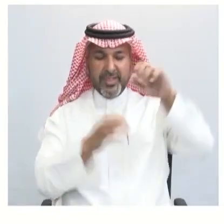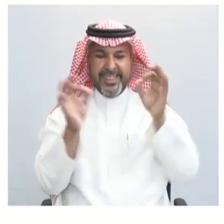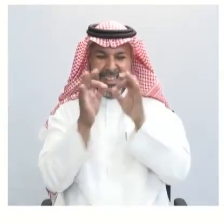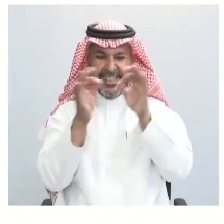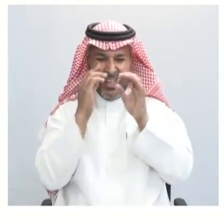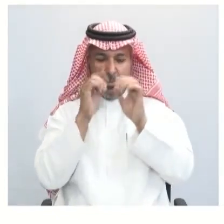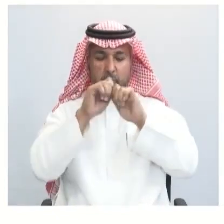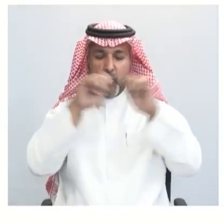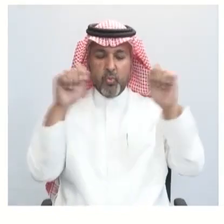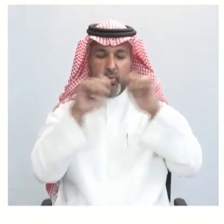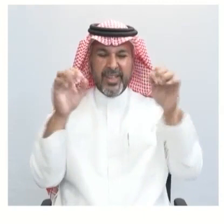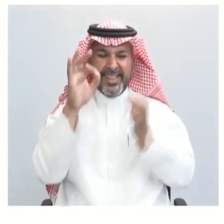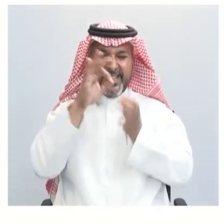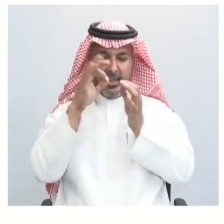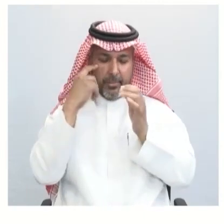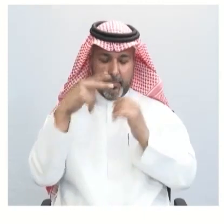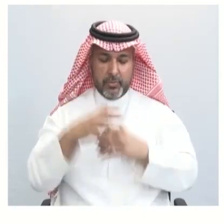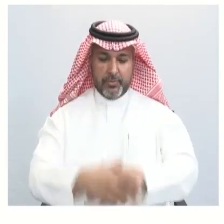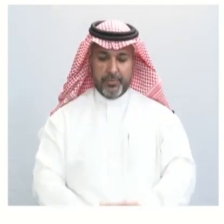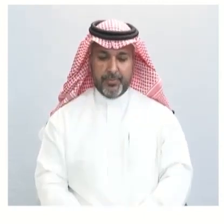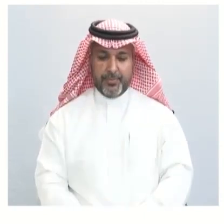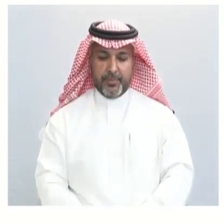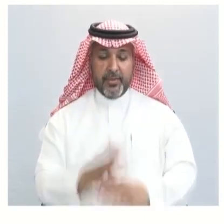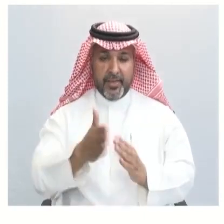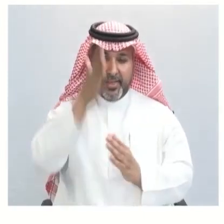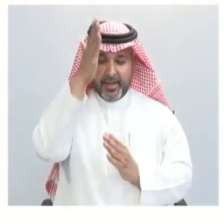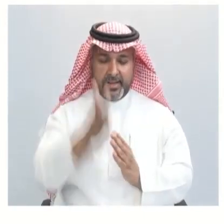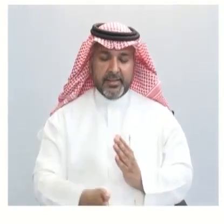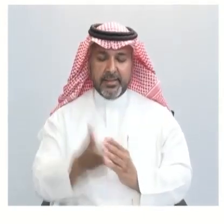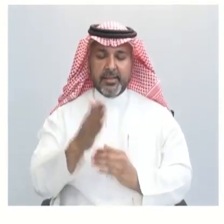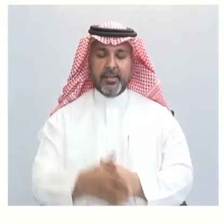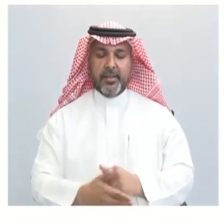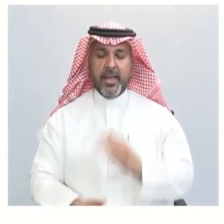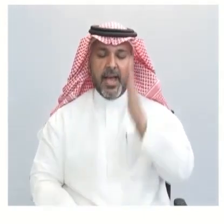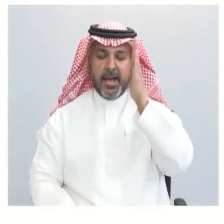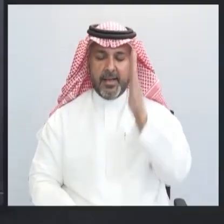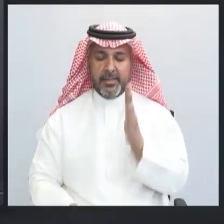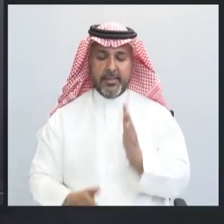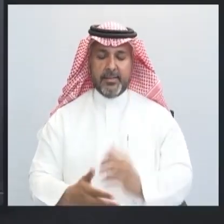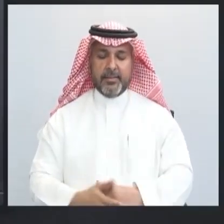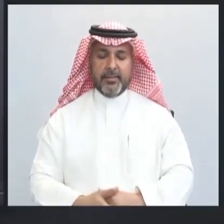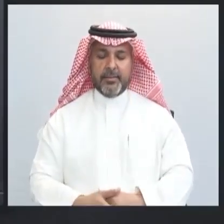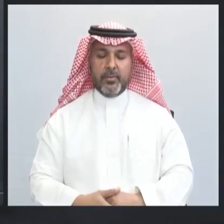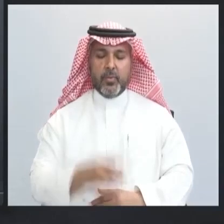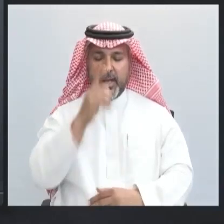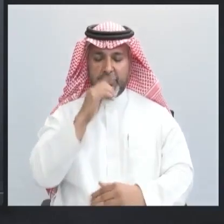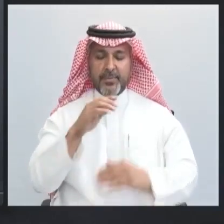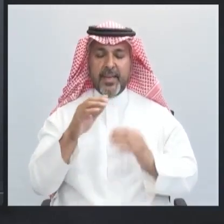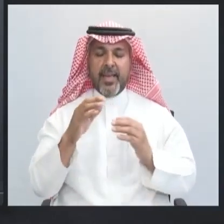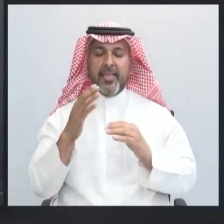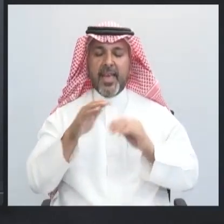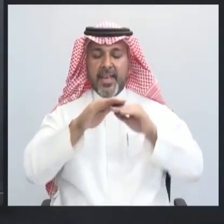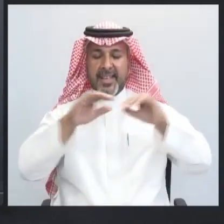التقارب الراسي طبعا خط التقارب الراسي هو راسيا لكنه يقطع اكس يعني قيمه